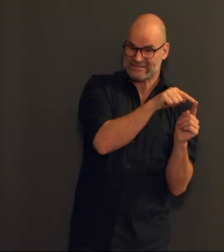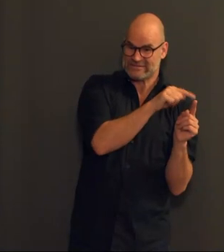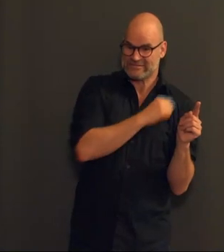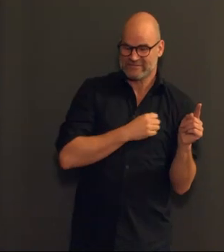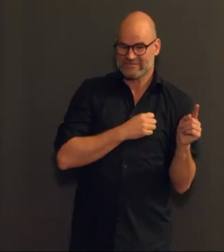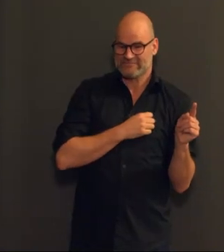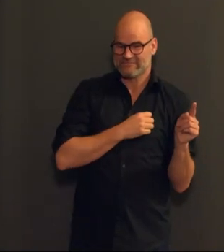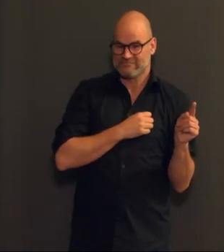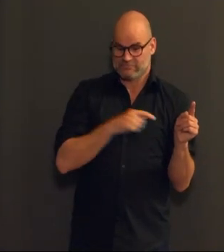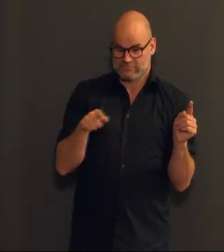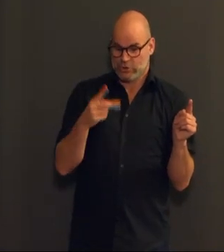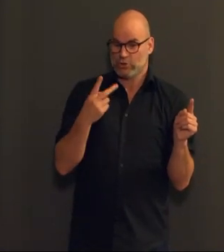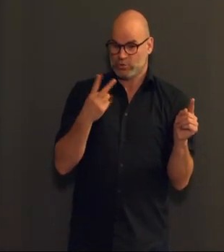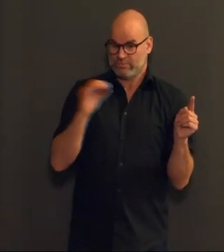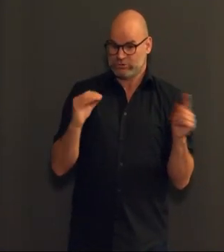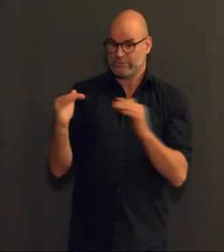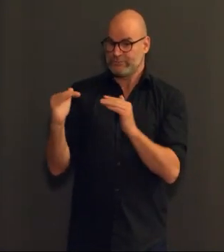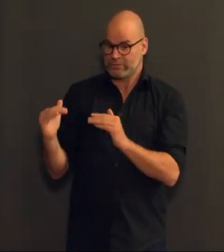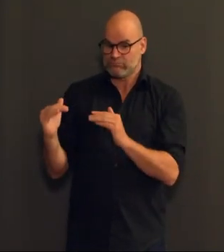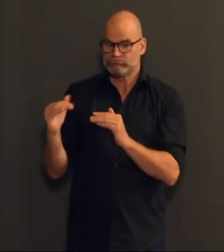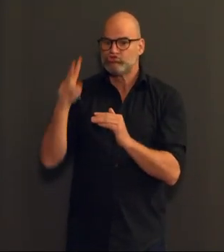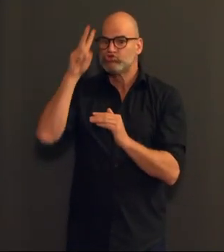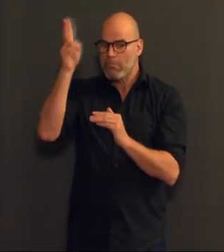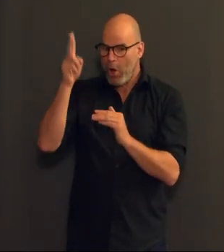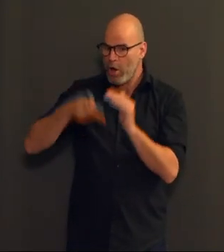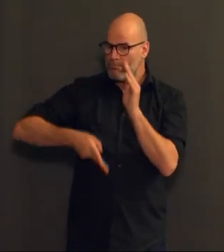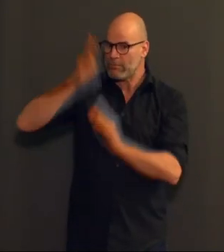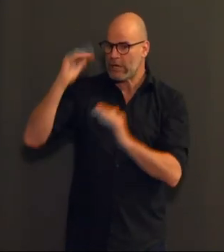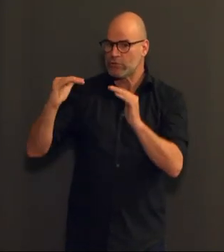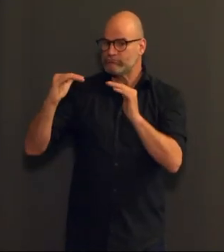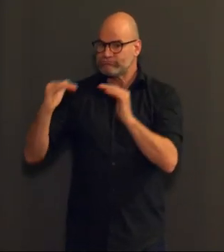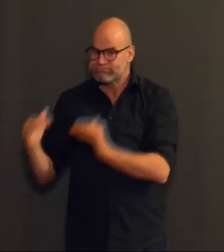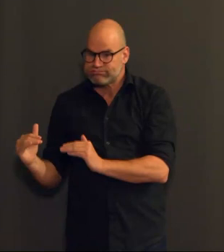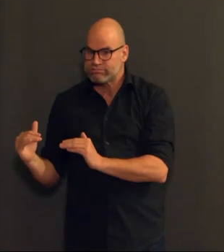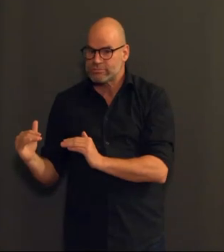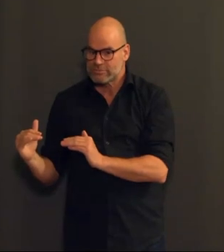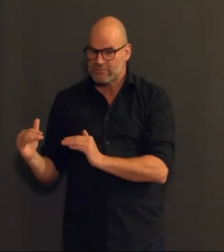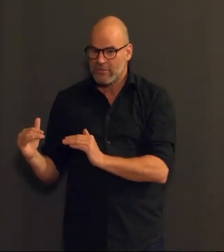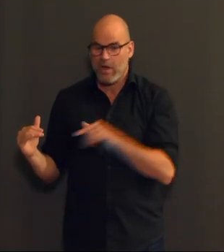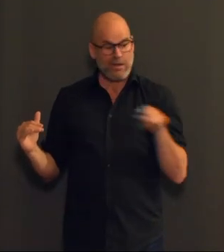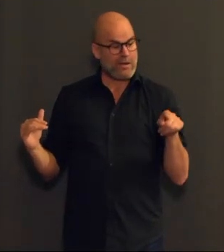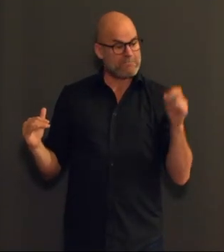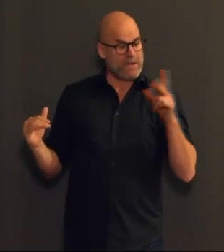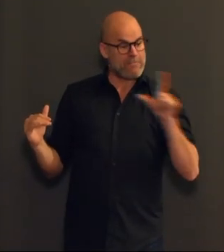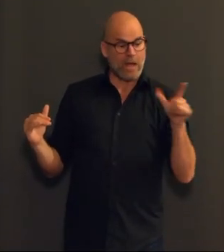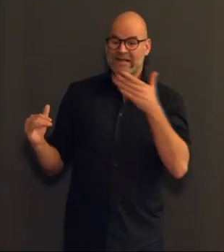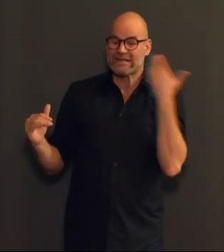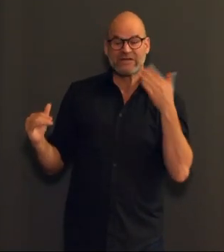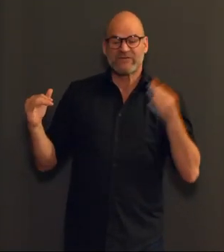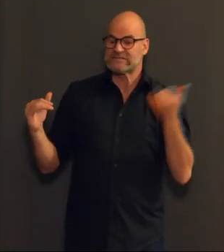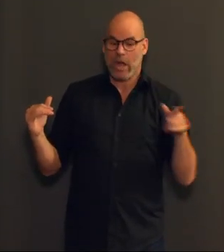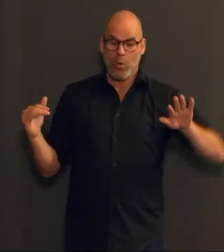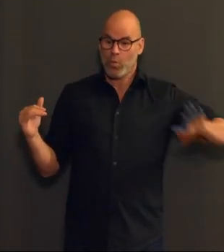wordt. Zonder het paasmaandag-effect zouden we een duidelijkere daling zien van